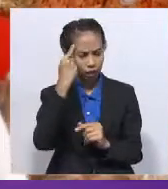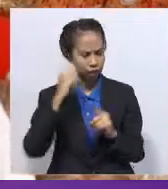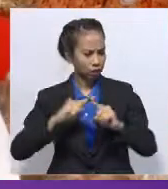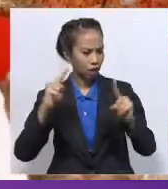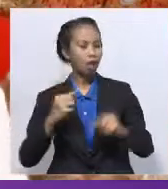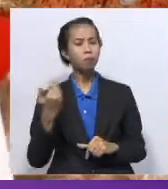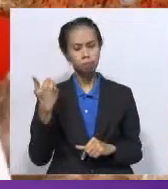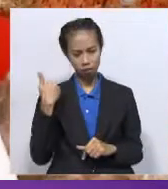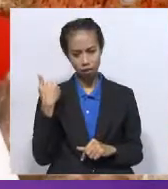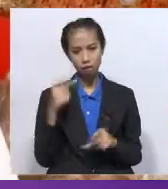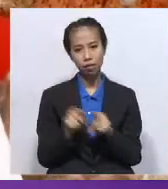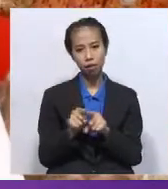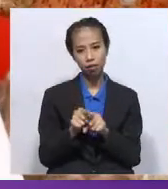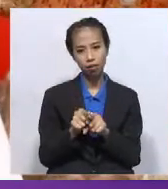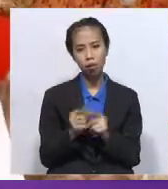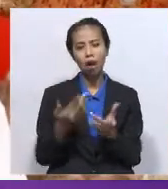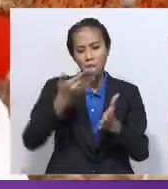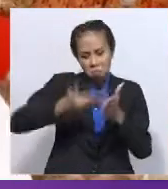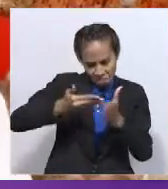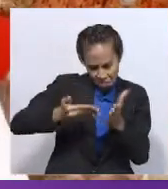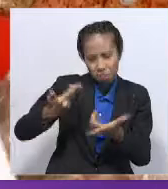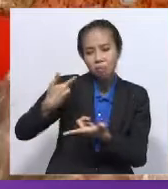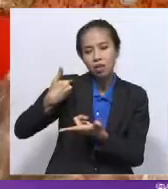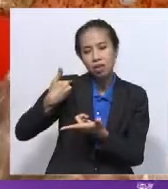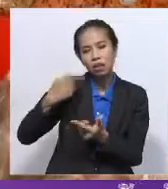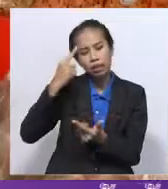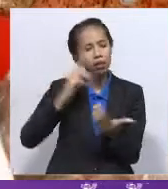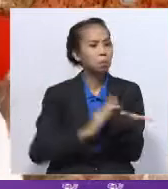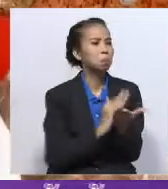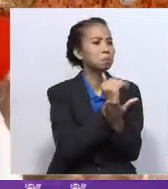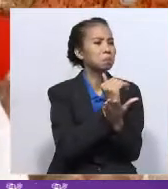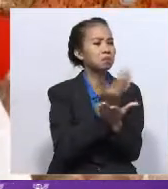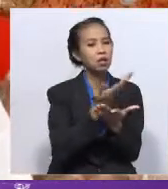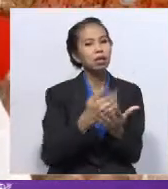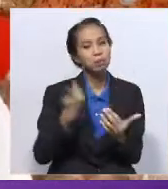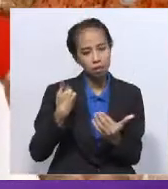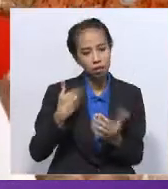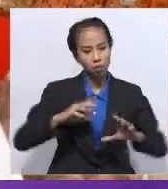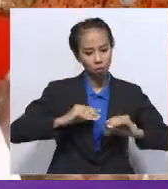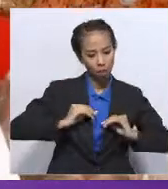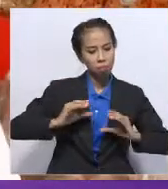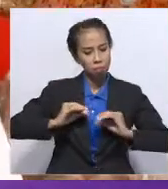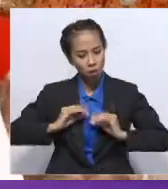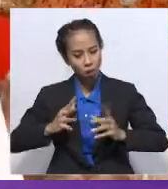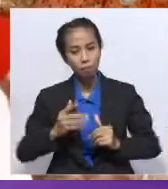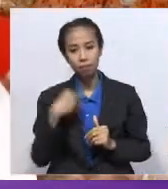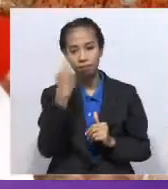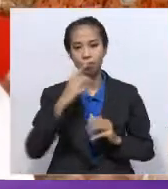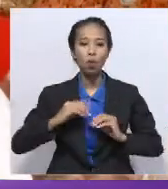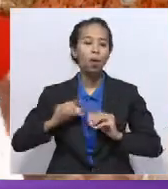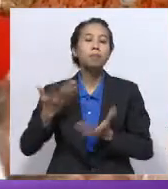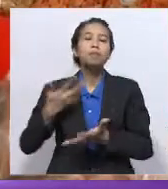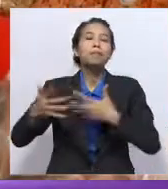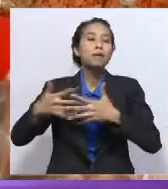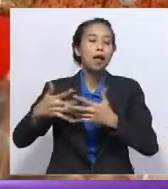ะมันจะไม่ราบรื่นเสมอไปทุกที่หรอกนะคะมีทั้งคนเห็นด้วยแล้วไม่เห็นด้วยส่วนคนที่ไม่เห็นด้วยปล่อยไปก่อนน